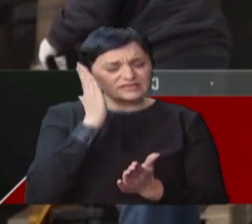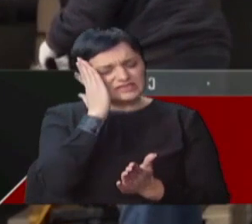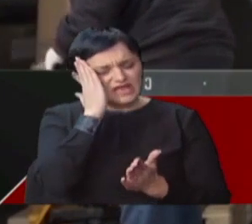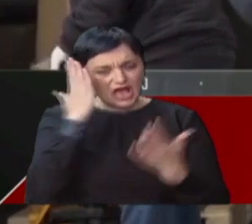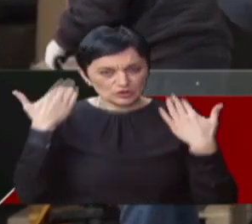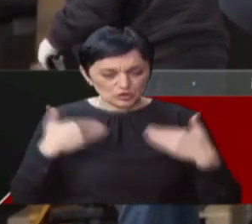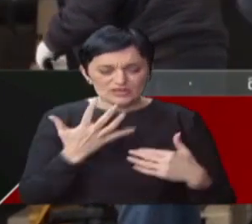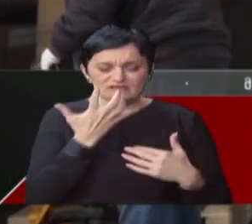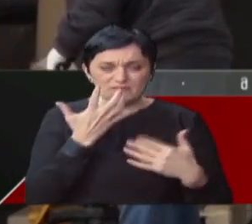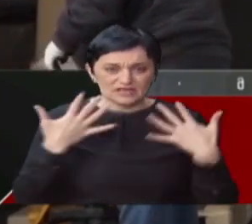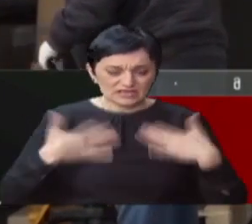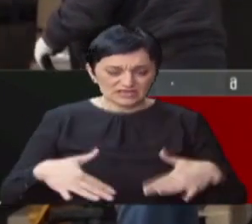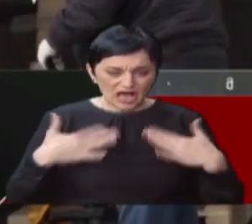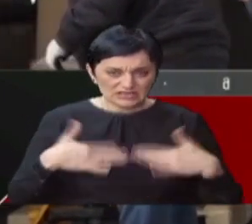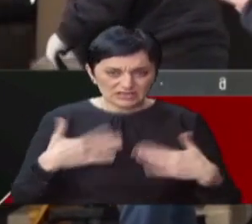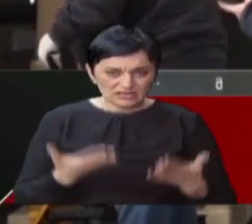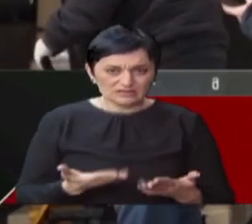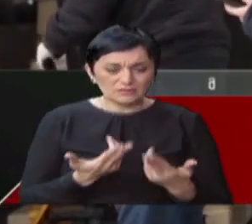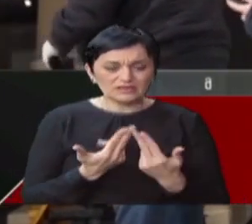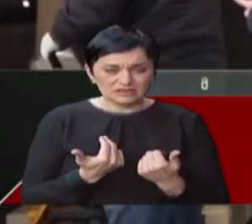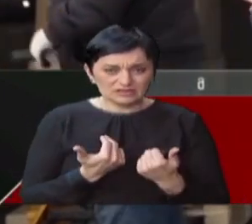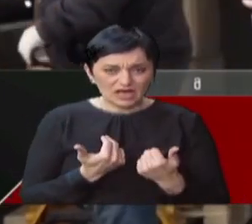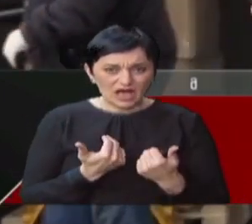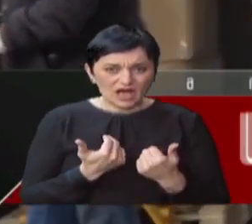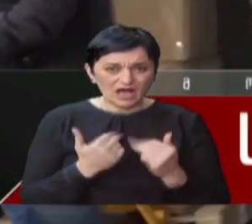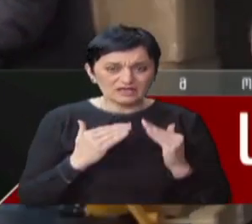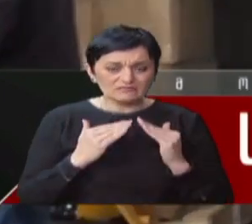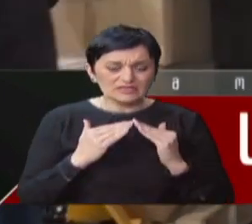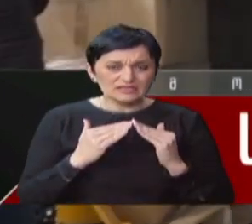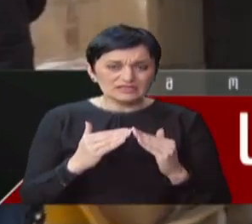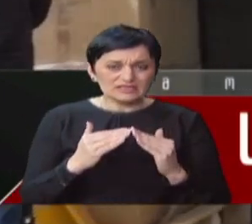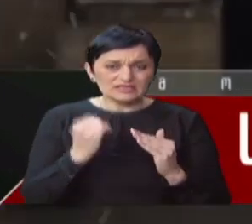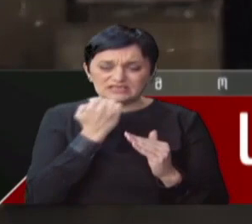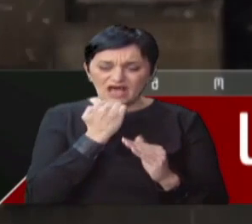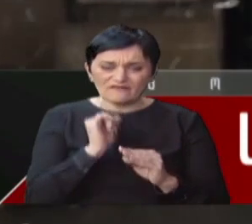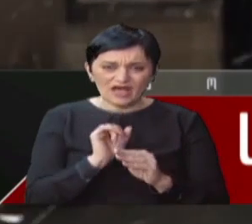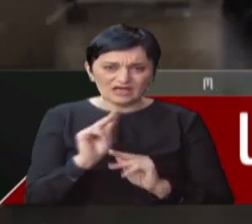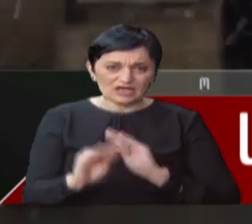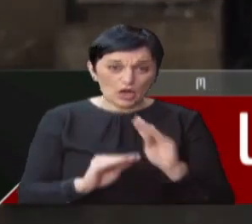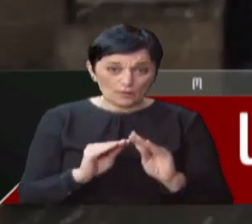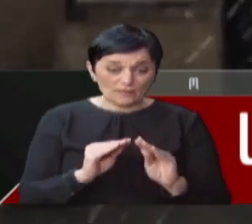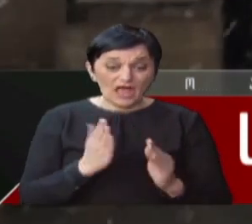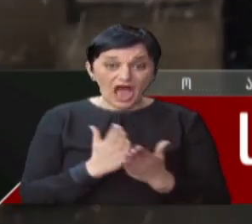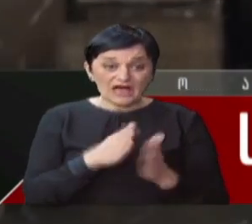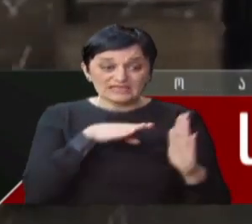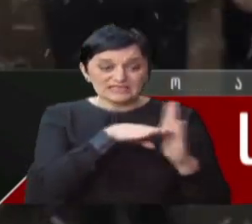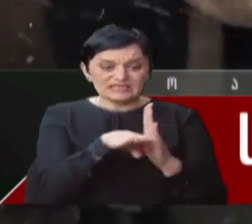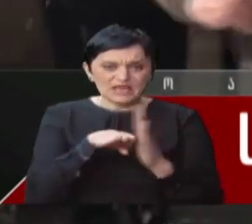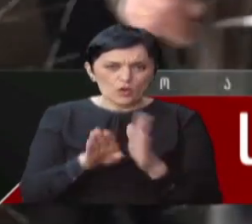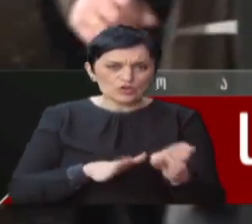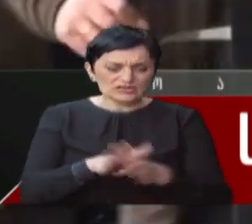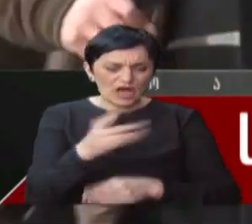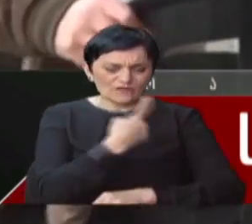ტომრებს, თბილ ტანსაცმელს და საველე აღჭურვილობებს. აქ არის აწყობები, რომლებიც